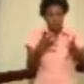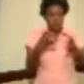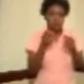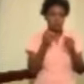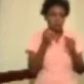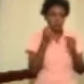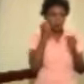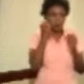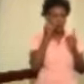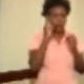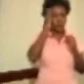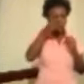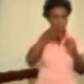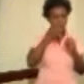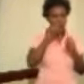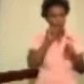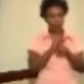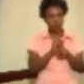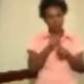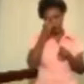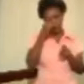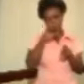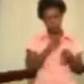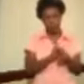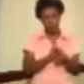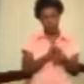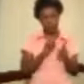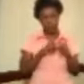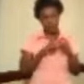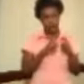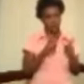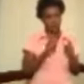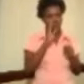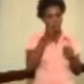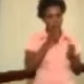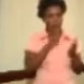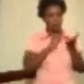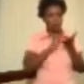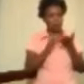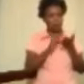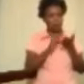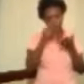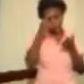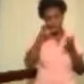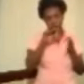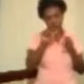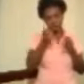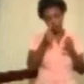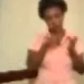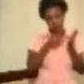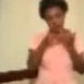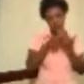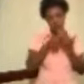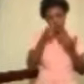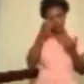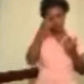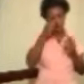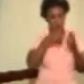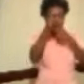émotion mêlée de générosité pour ça que fait que Philippe Rivenoir. Et m'a persisté sur le fait que il y a l'autre programme